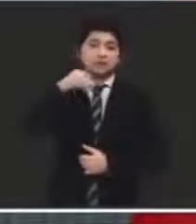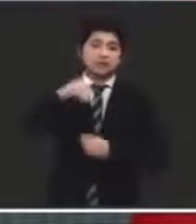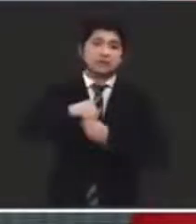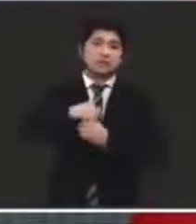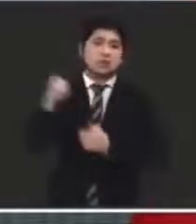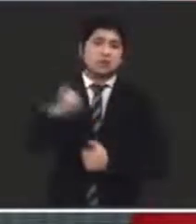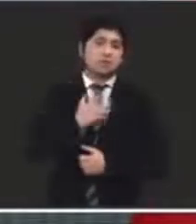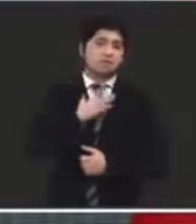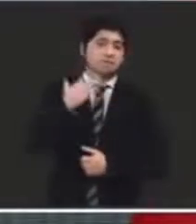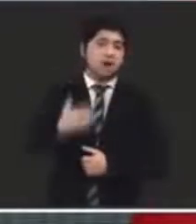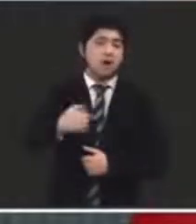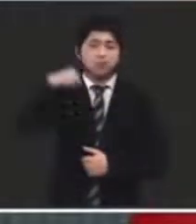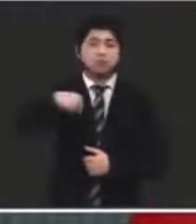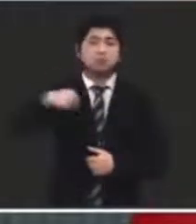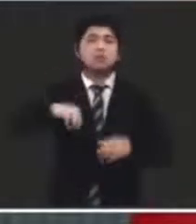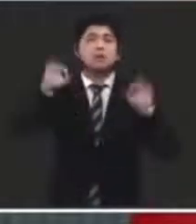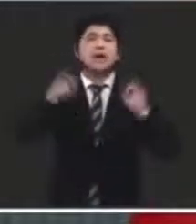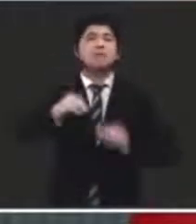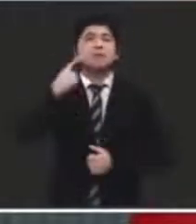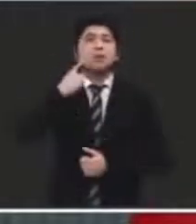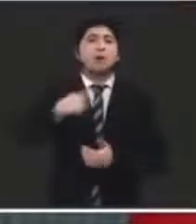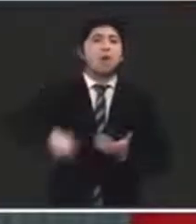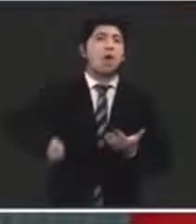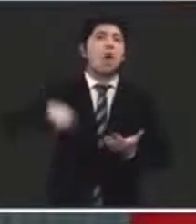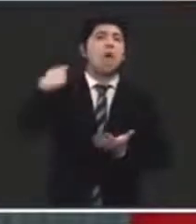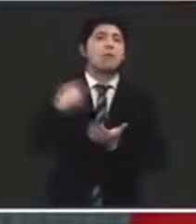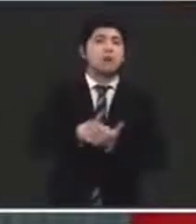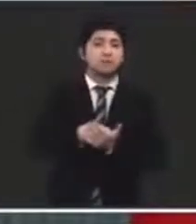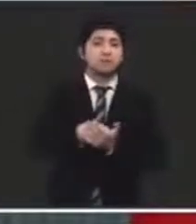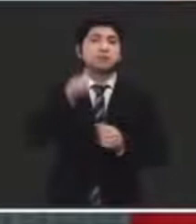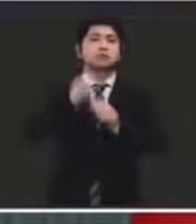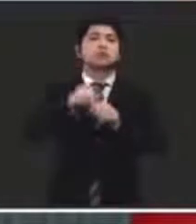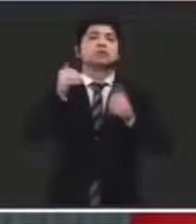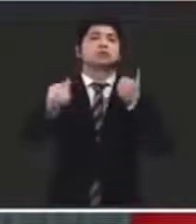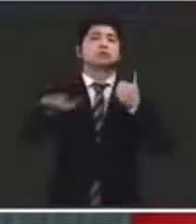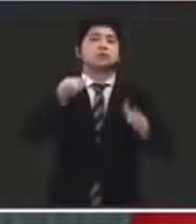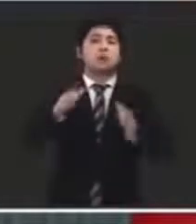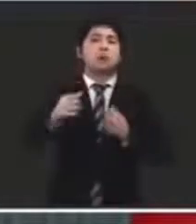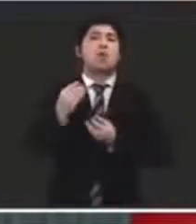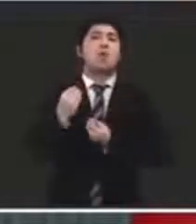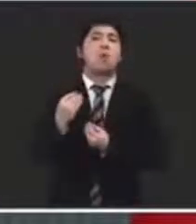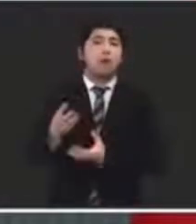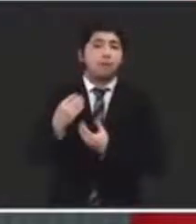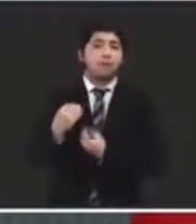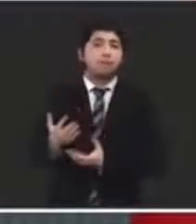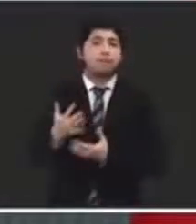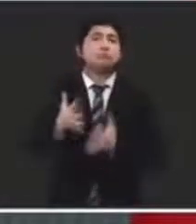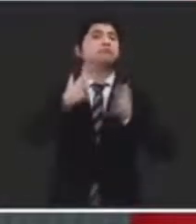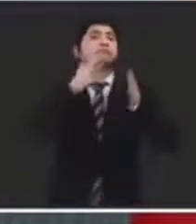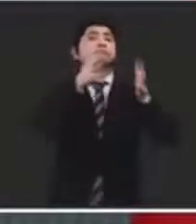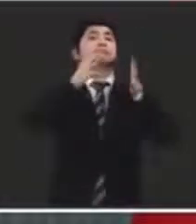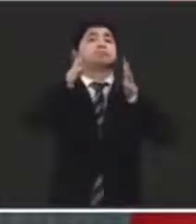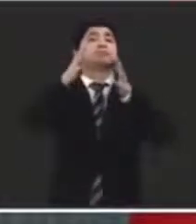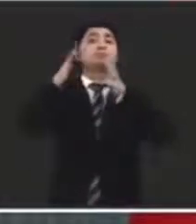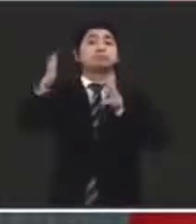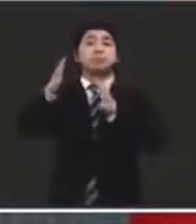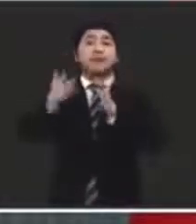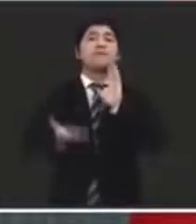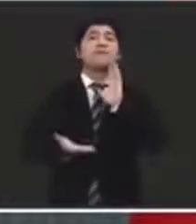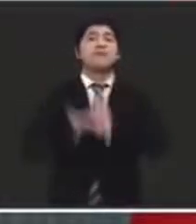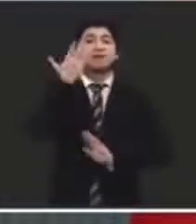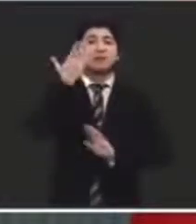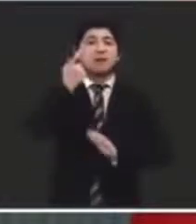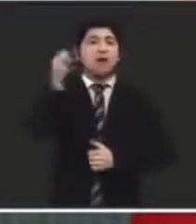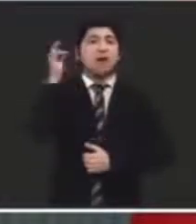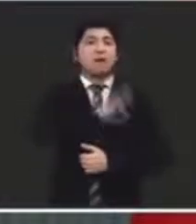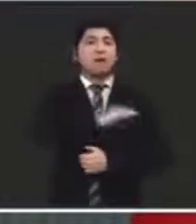bugün uyguladığımız yatırım istihdam üretim ihracat ve cari fazla